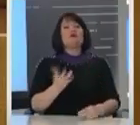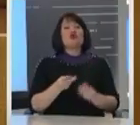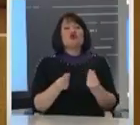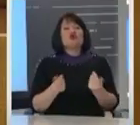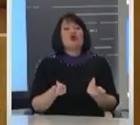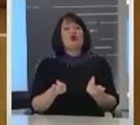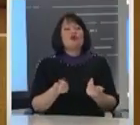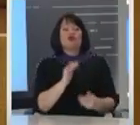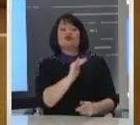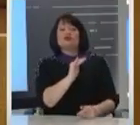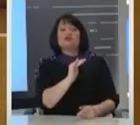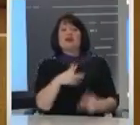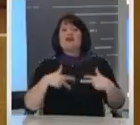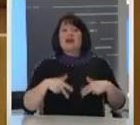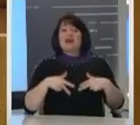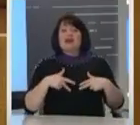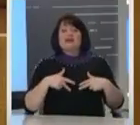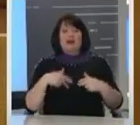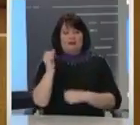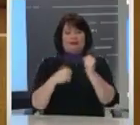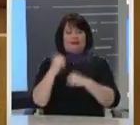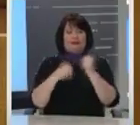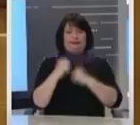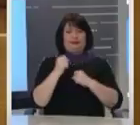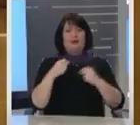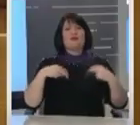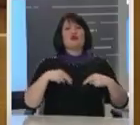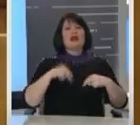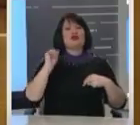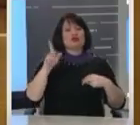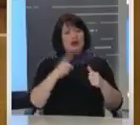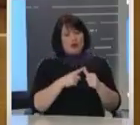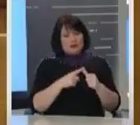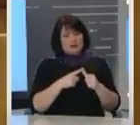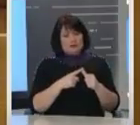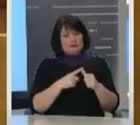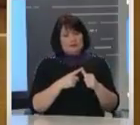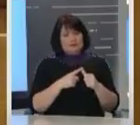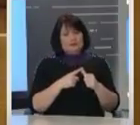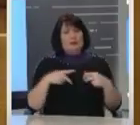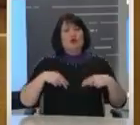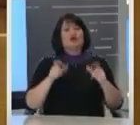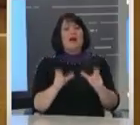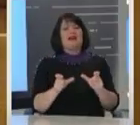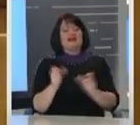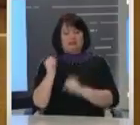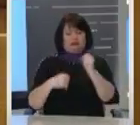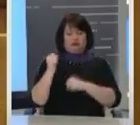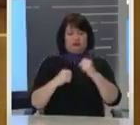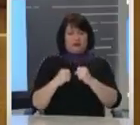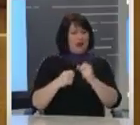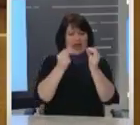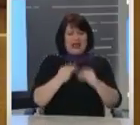γίνει, κύριε της κυβέρνησης, αν διαφωνούν οι Υπουργοί Εξωτερικών και Αμήνης.